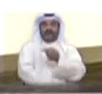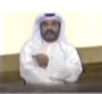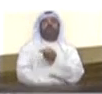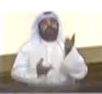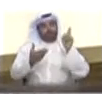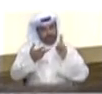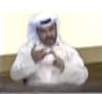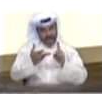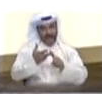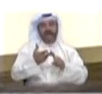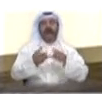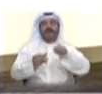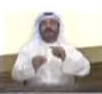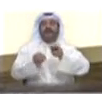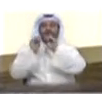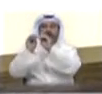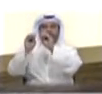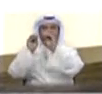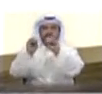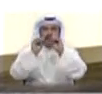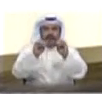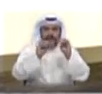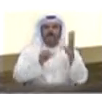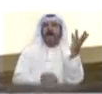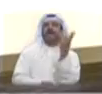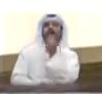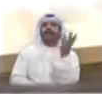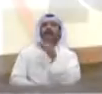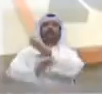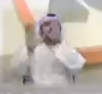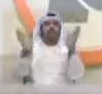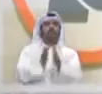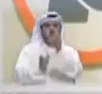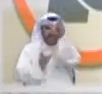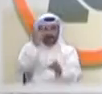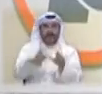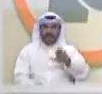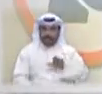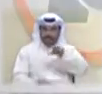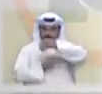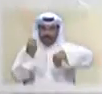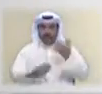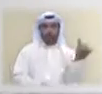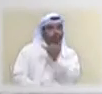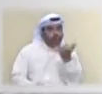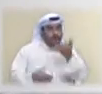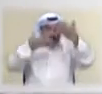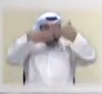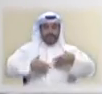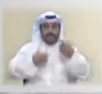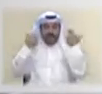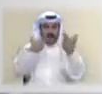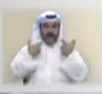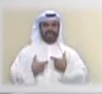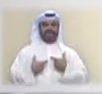سنقوم أيضا بتوصيل رسائل الحجاج، حصلنا على أرقام الحجاج من وزارة الأوقاف. الجانب الوقائي يلعب دورا